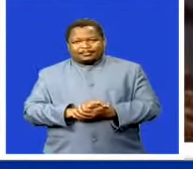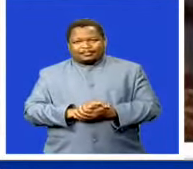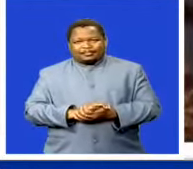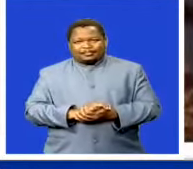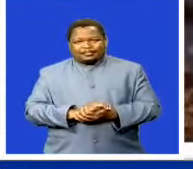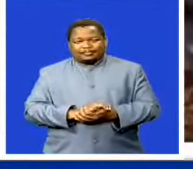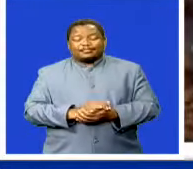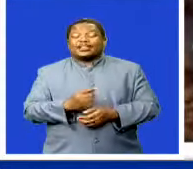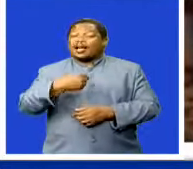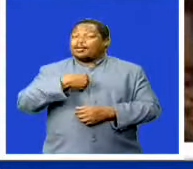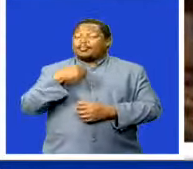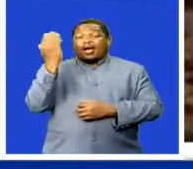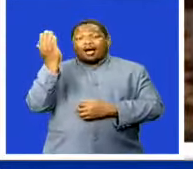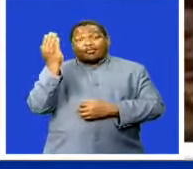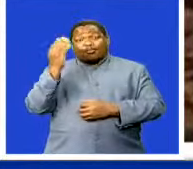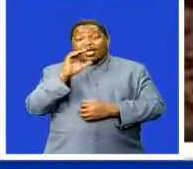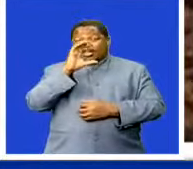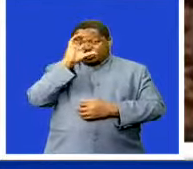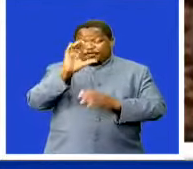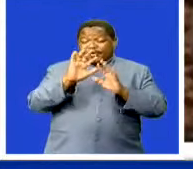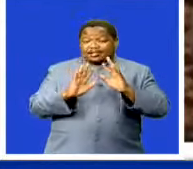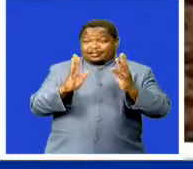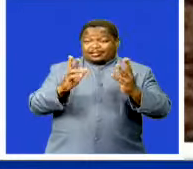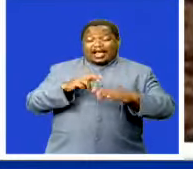siswele emagama ekubonga